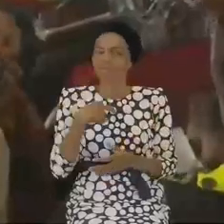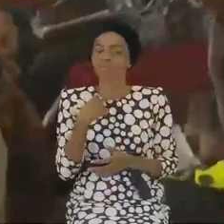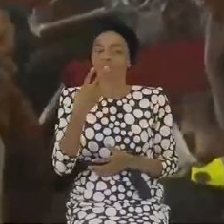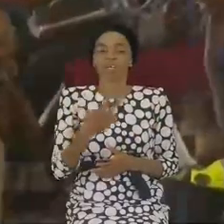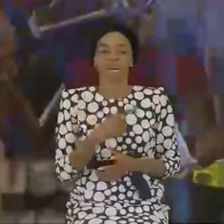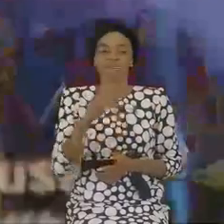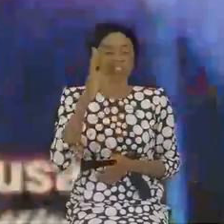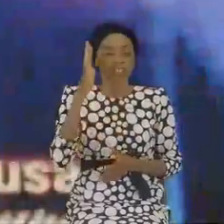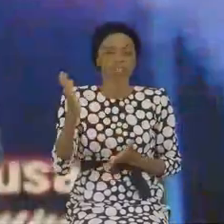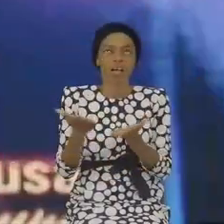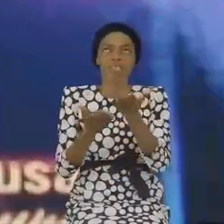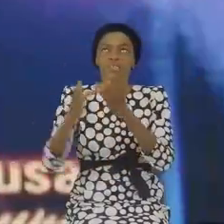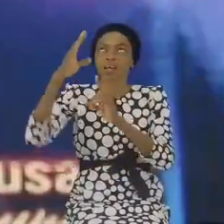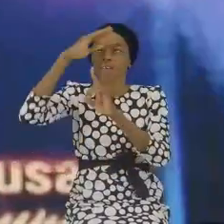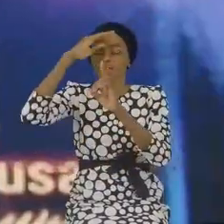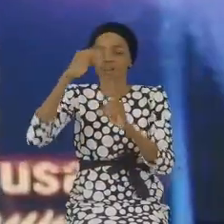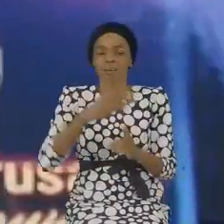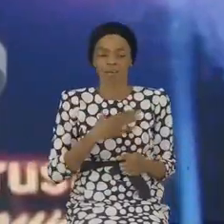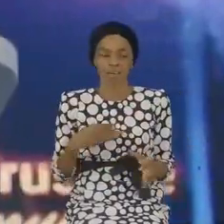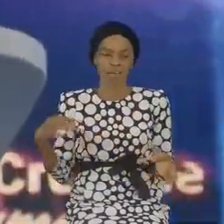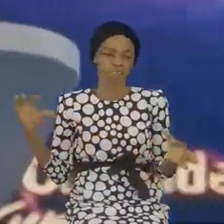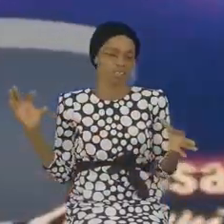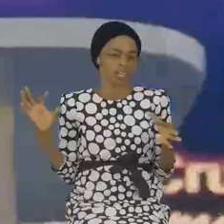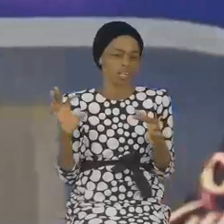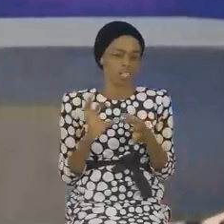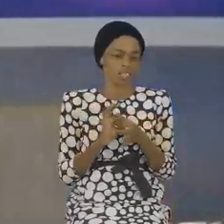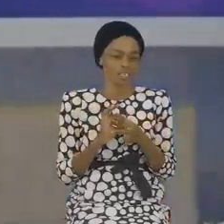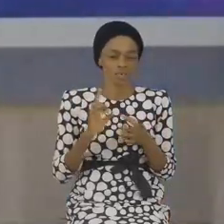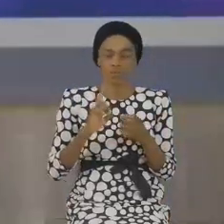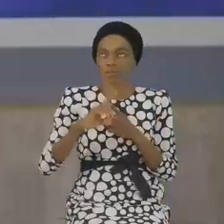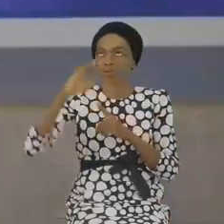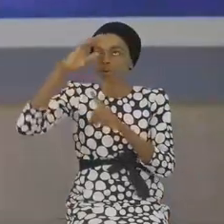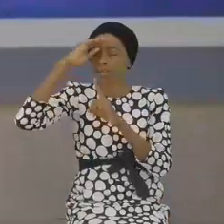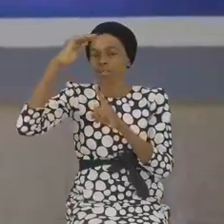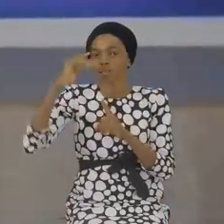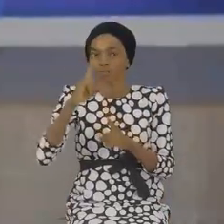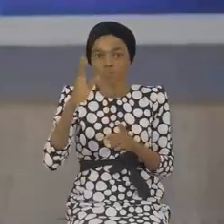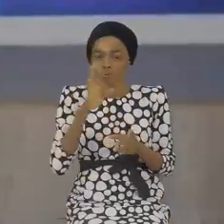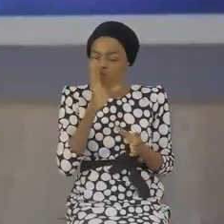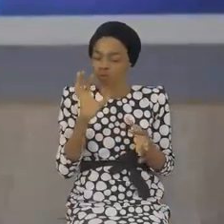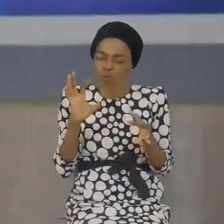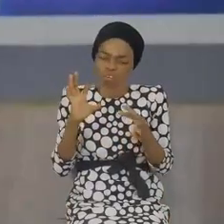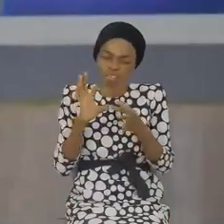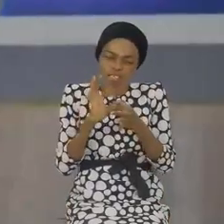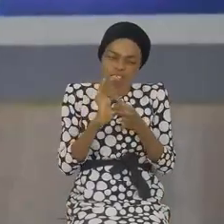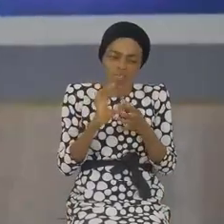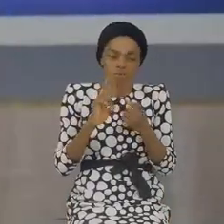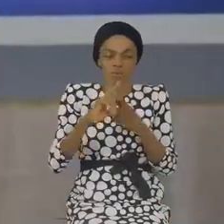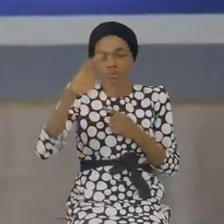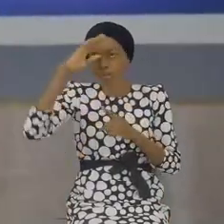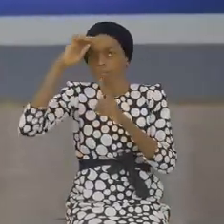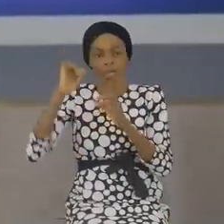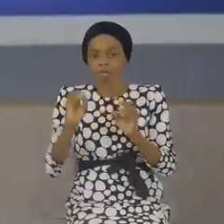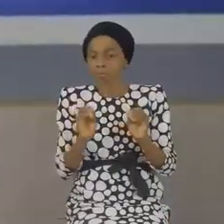servirez et vous vous attacherez à lui. Vous devez tellement coller à Dieu que rien